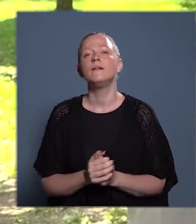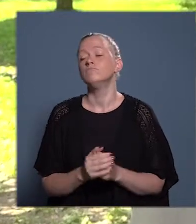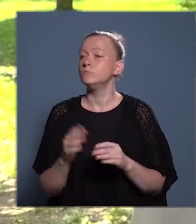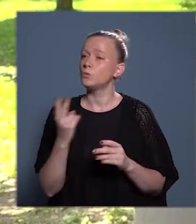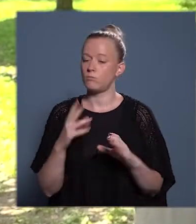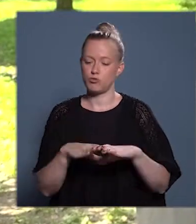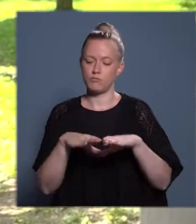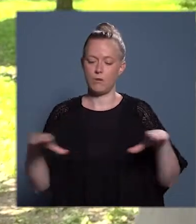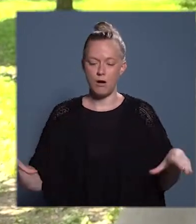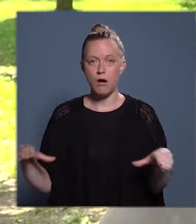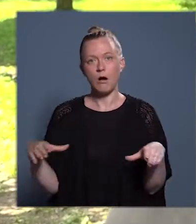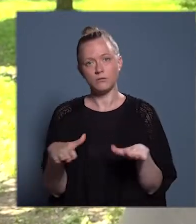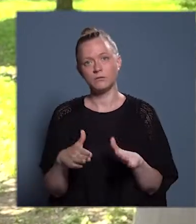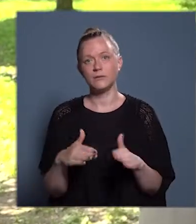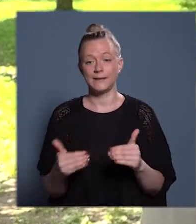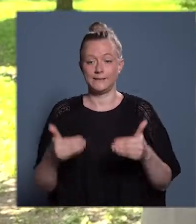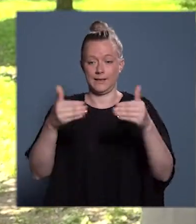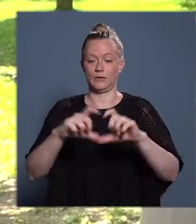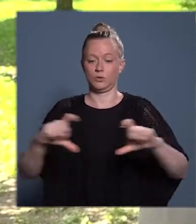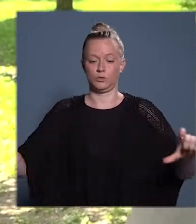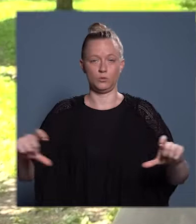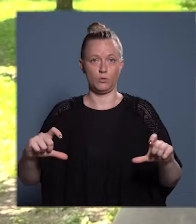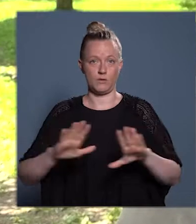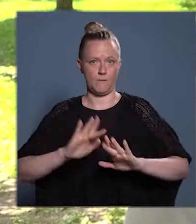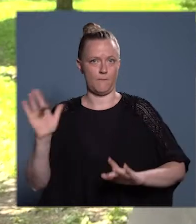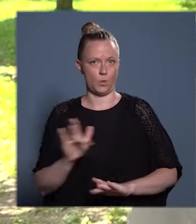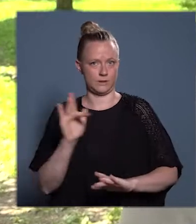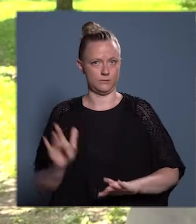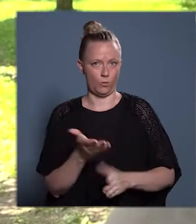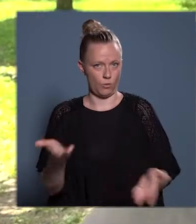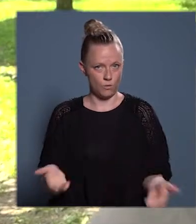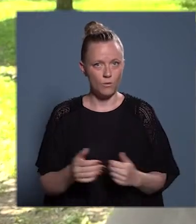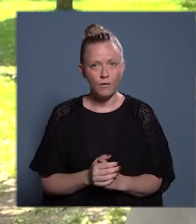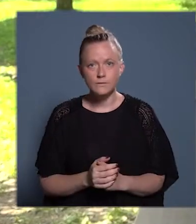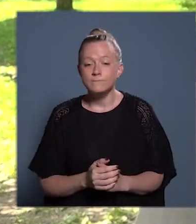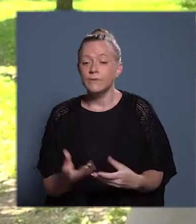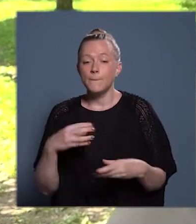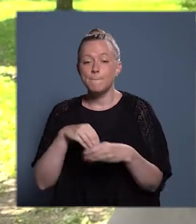ilyen betonpad, aminek a teteje gyakorlatilag egy monitor, és egyben